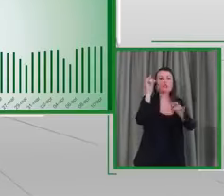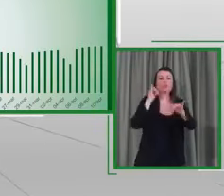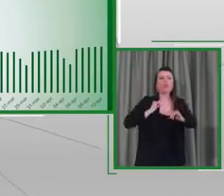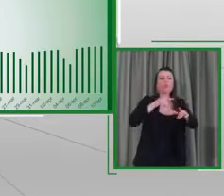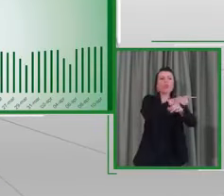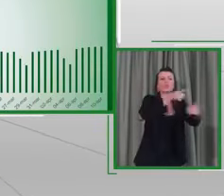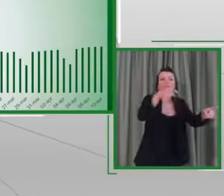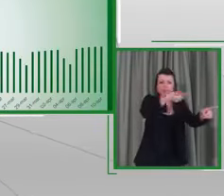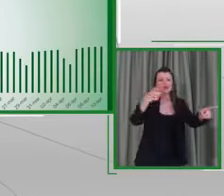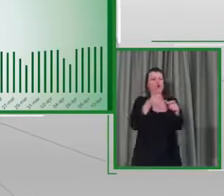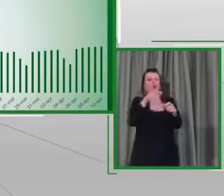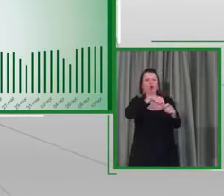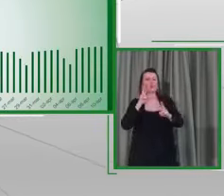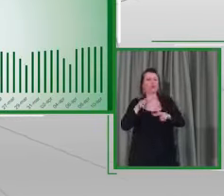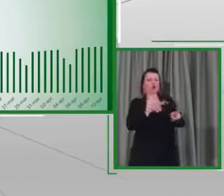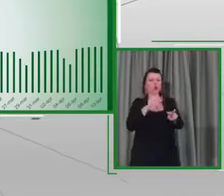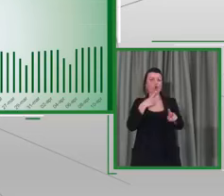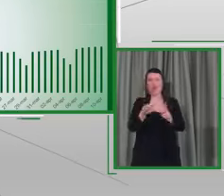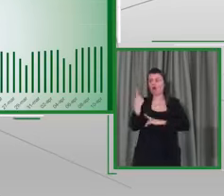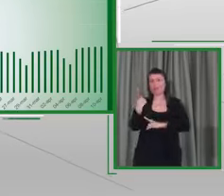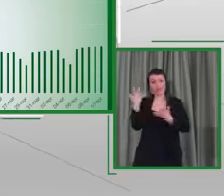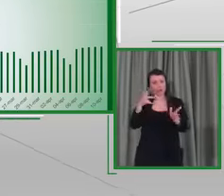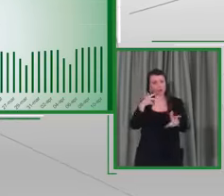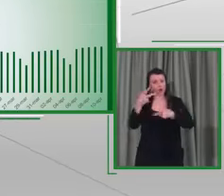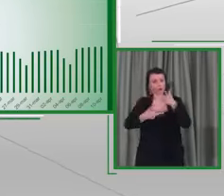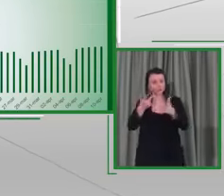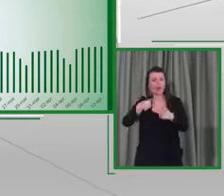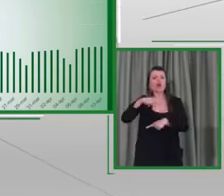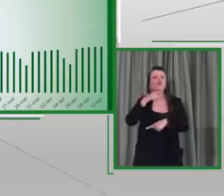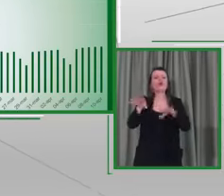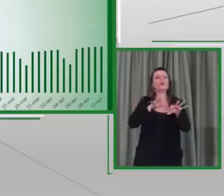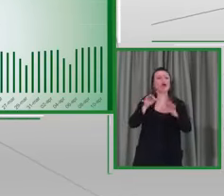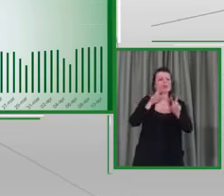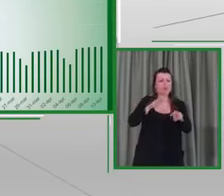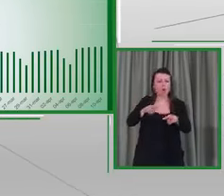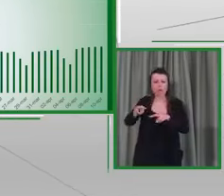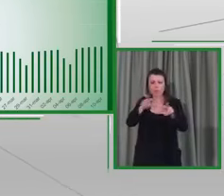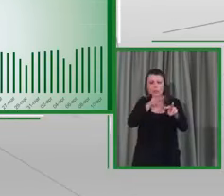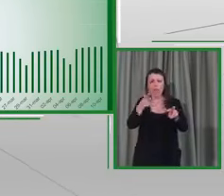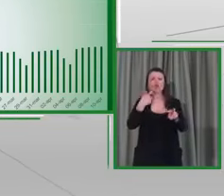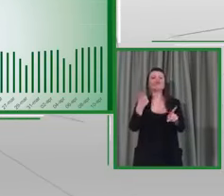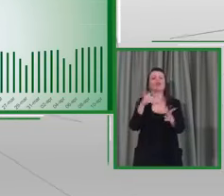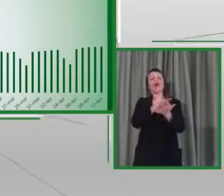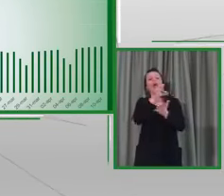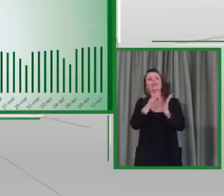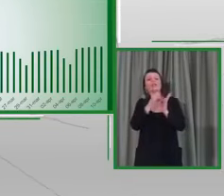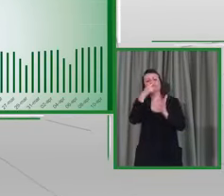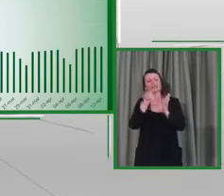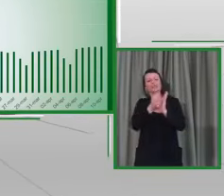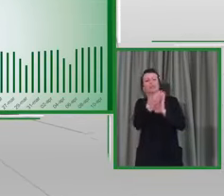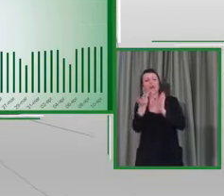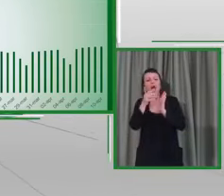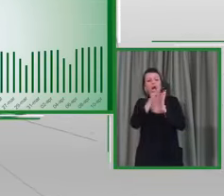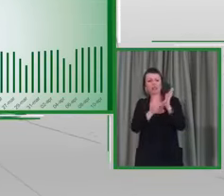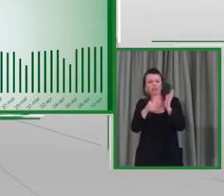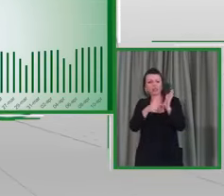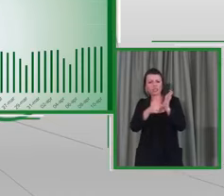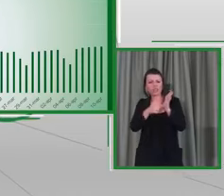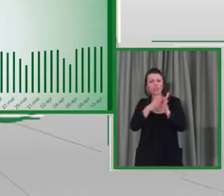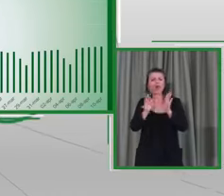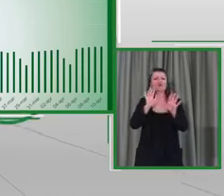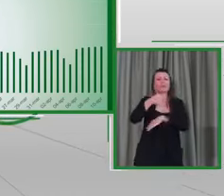questo campionamento abbiamo notato dei dati superiori talvolta al 5 6 7 per cento rispetto